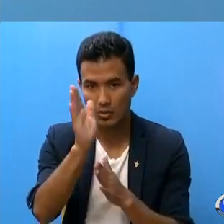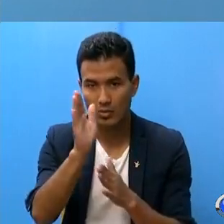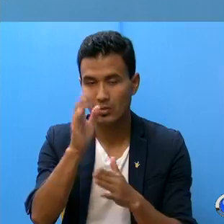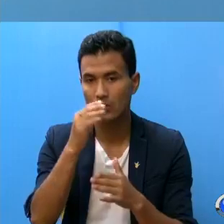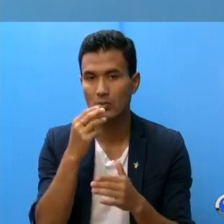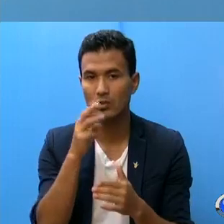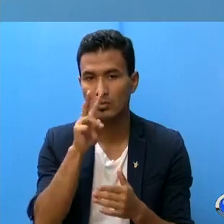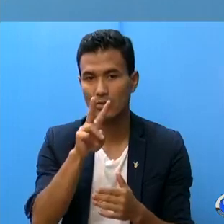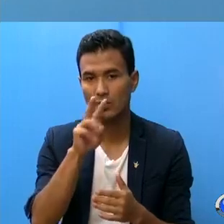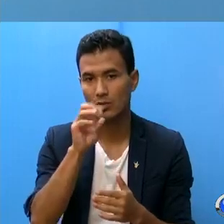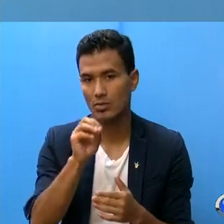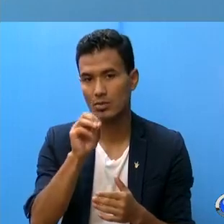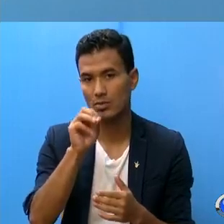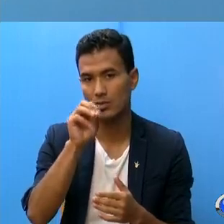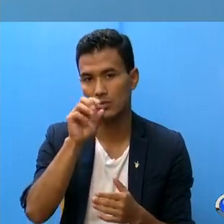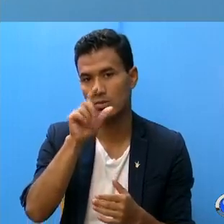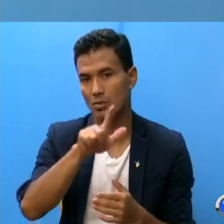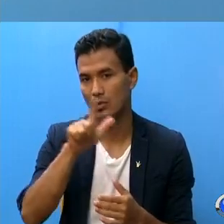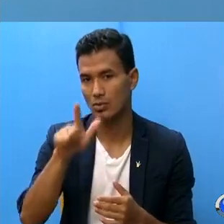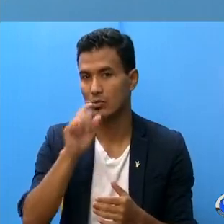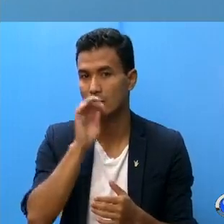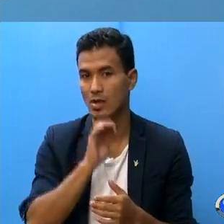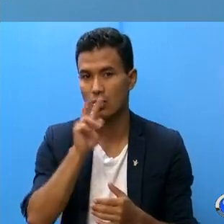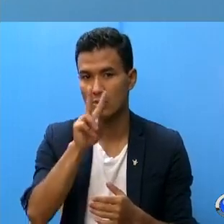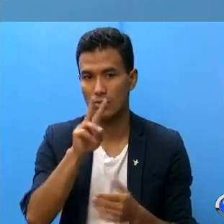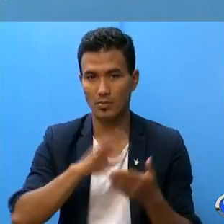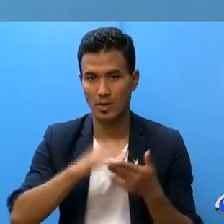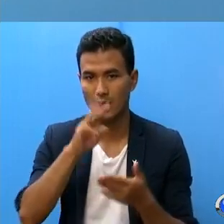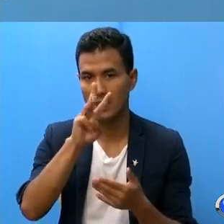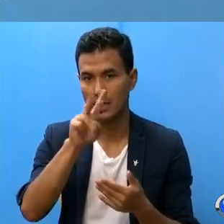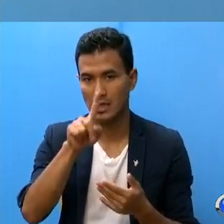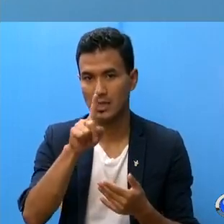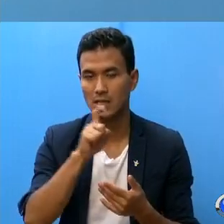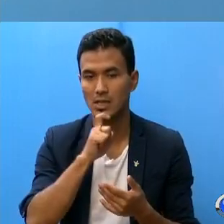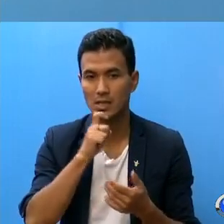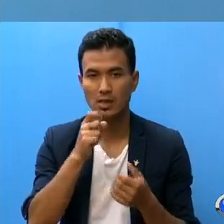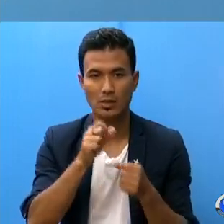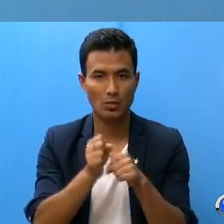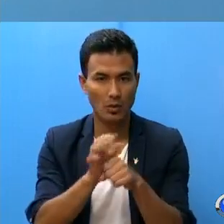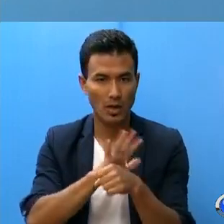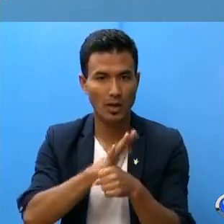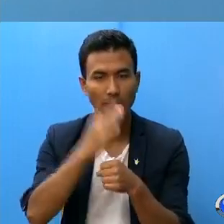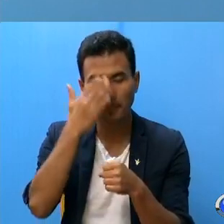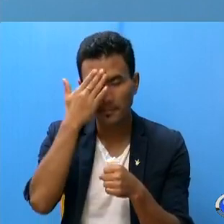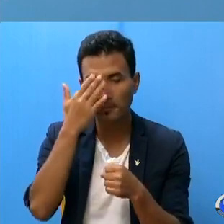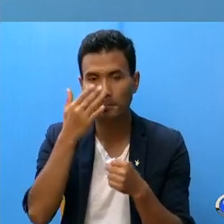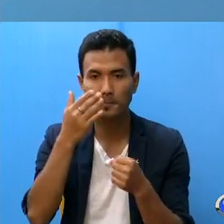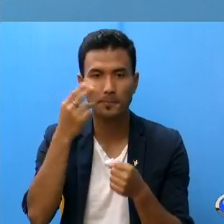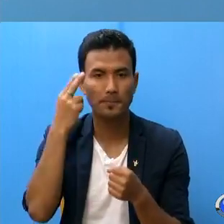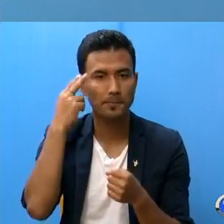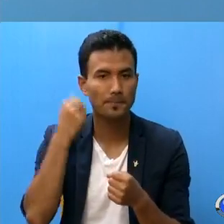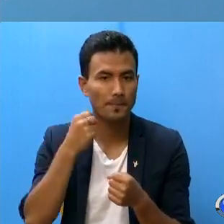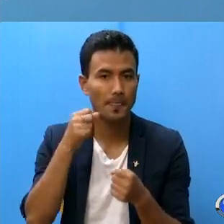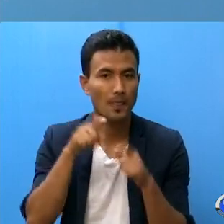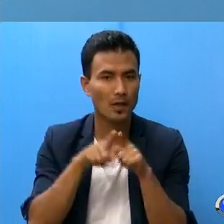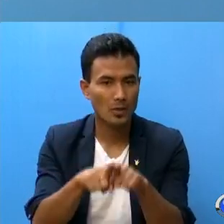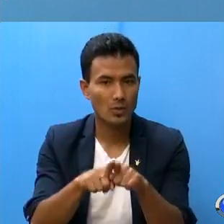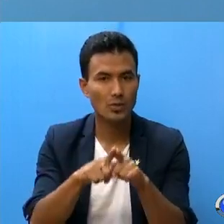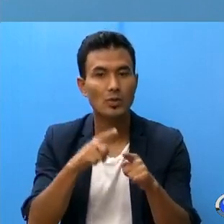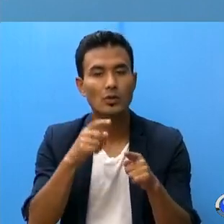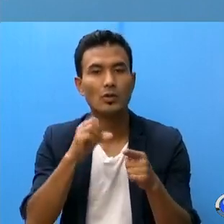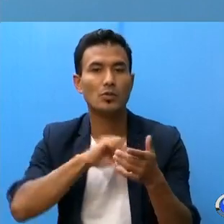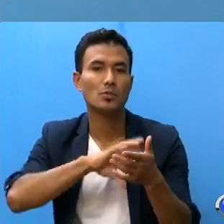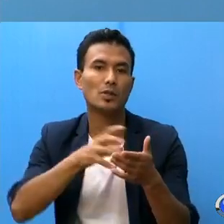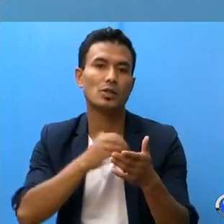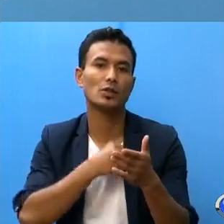उनलाई मिती 2072-31 गते कोरणा संक्रमित पुष्टी भाय को लगते उनलाई